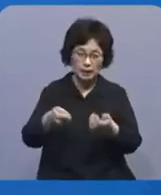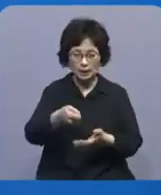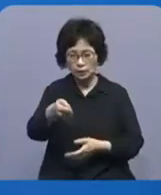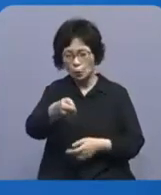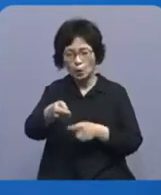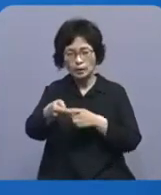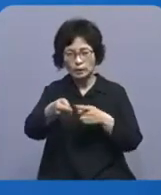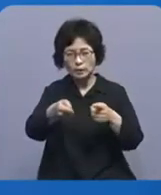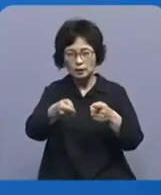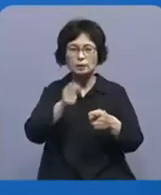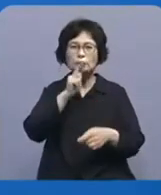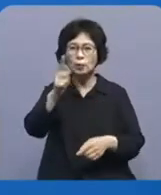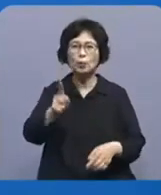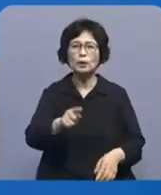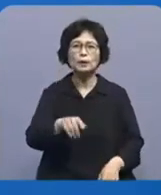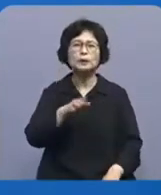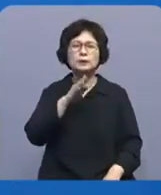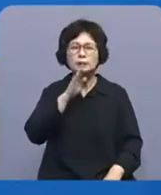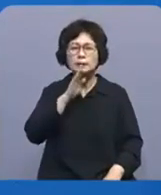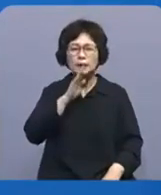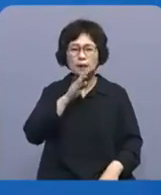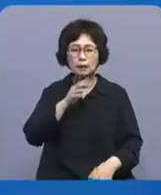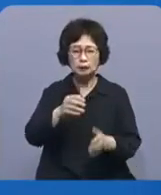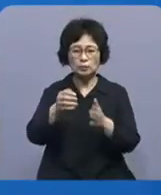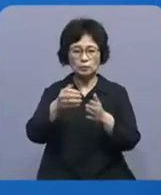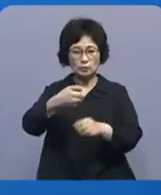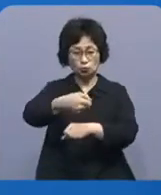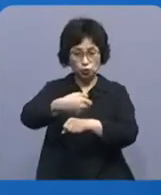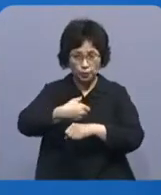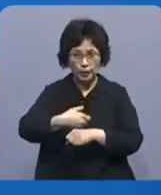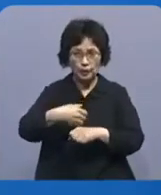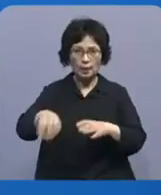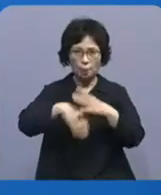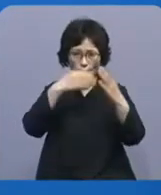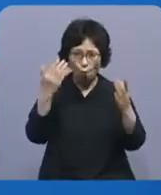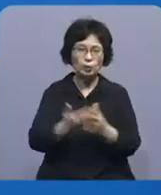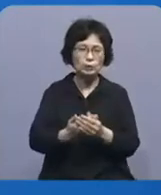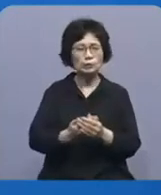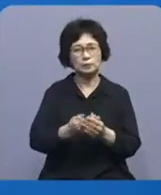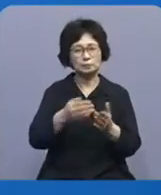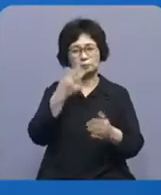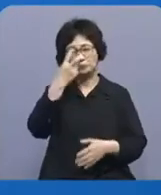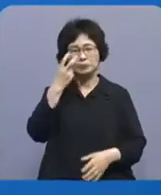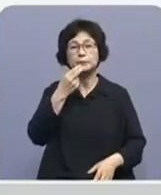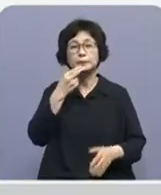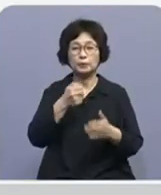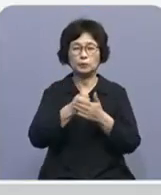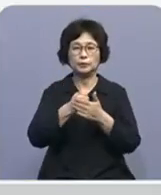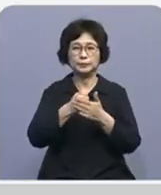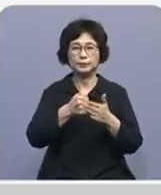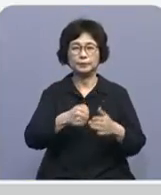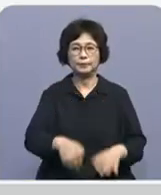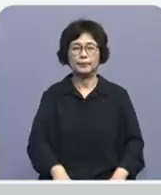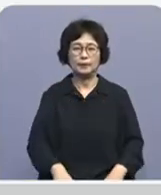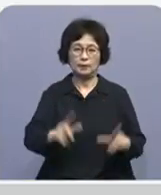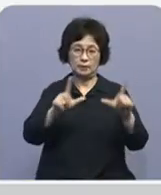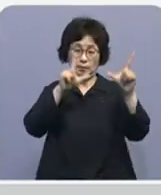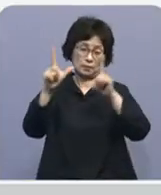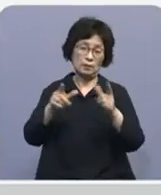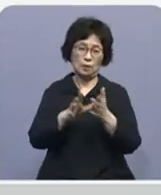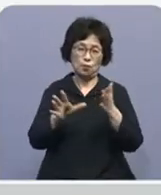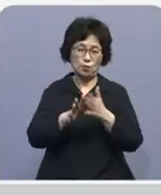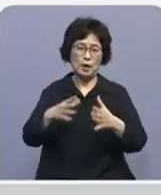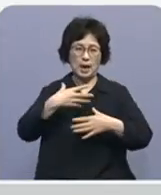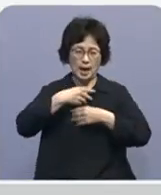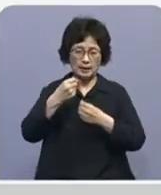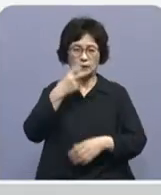있고 실질적으로 수입을 되는 모든 고통에 대한 검사가 이루어지지 않기 때문에 생활이 오픈한 전 왈리 법의